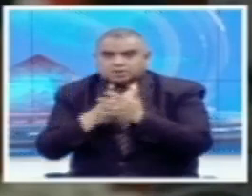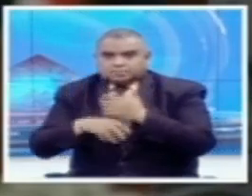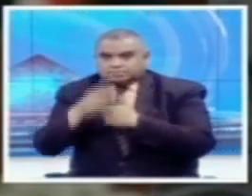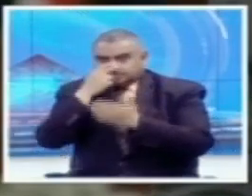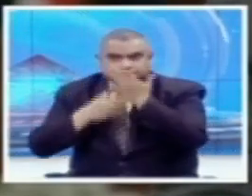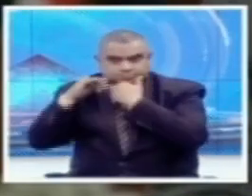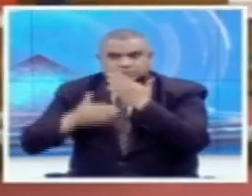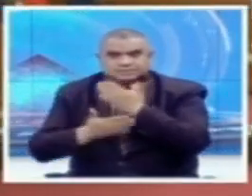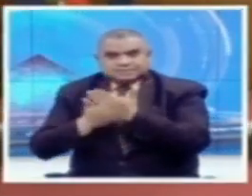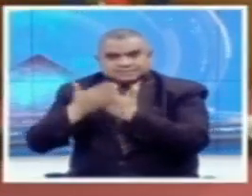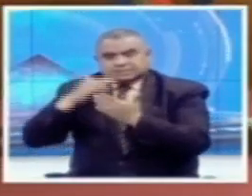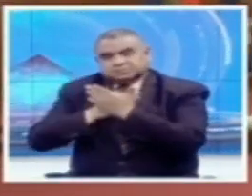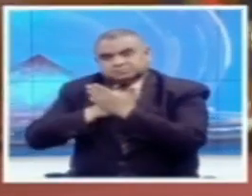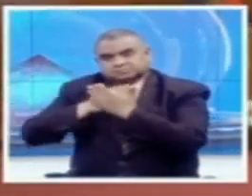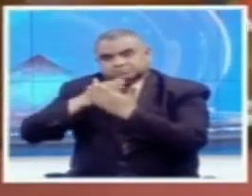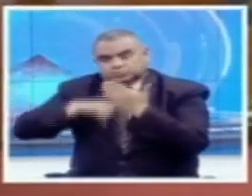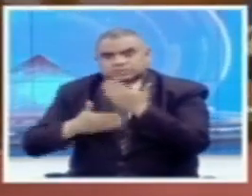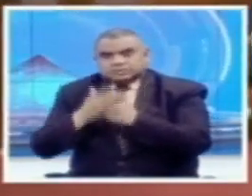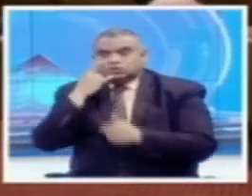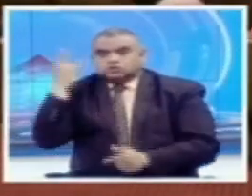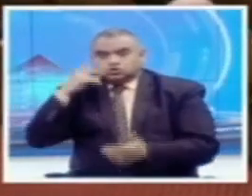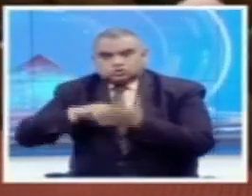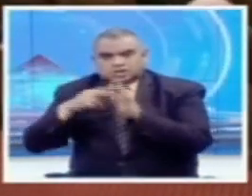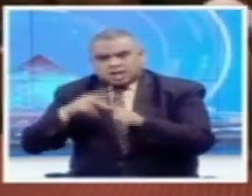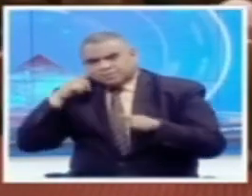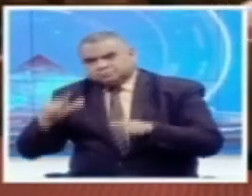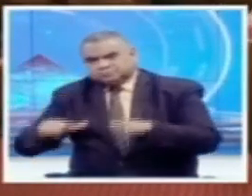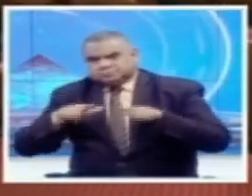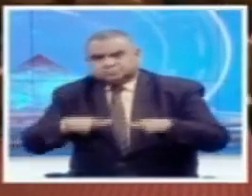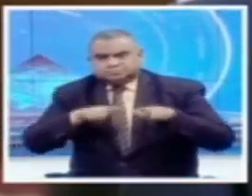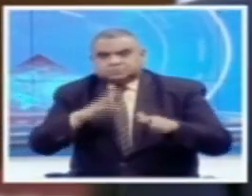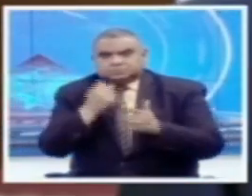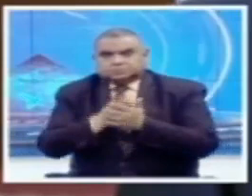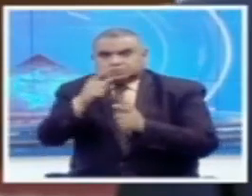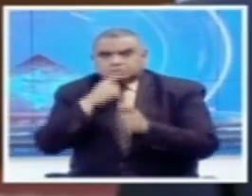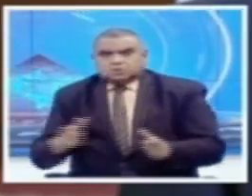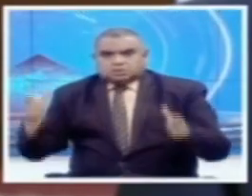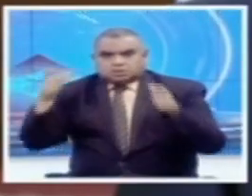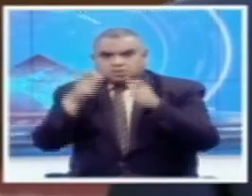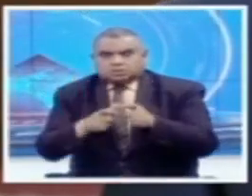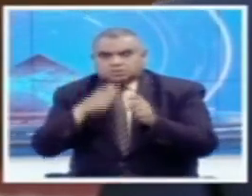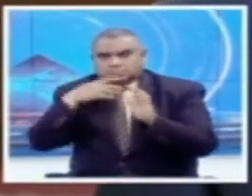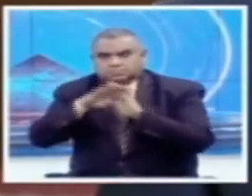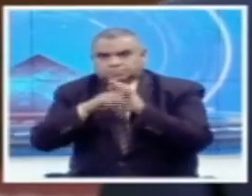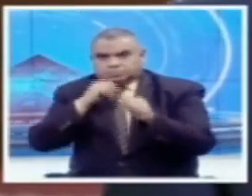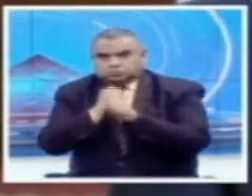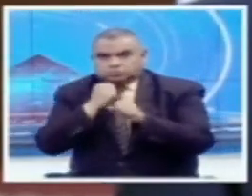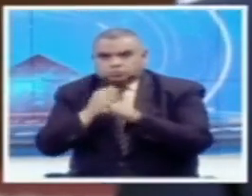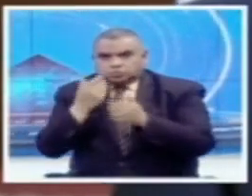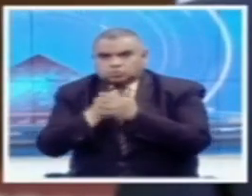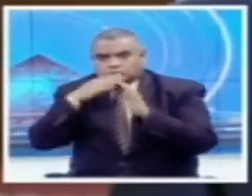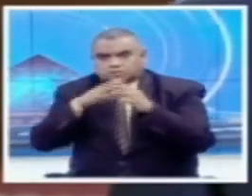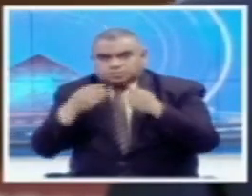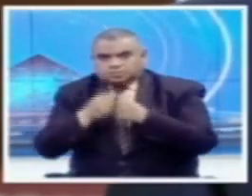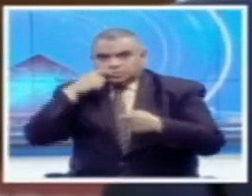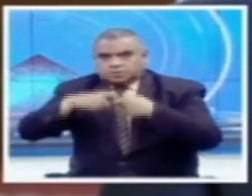اللي فاتت، وإزاي الأجهزة الأمنية في مصر واجهت ده. من خلال الدورة دي قدرنا نعرف إيه الحلقات المفقودة، قدرنا نربط المعلومات ببعض أكتر،